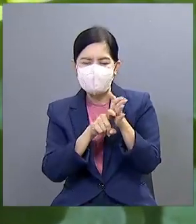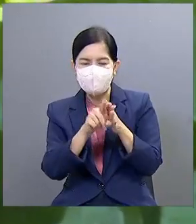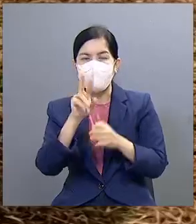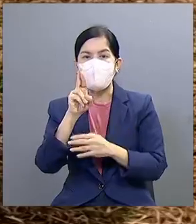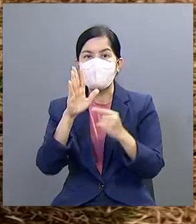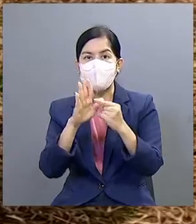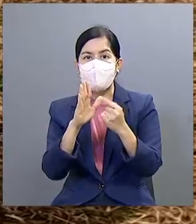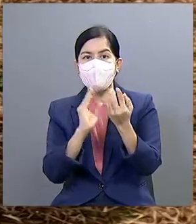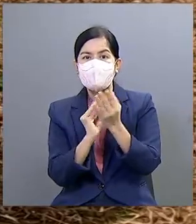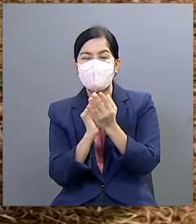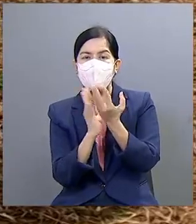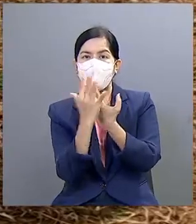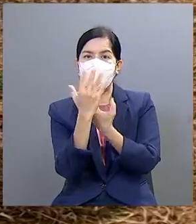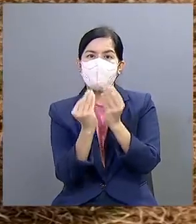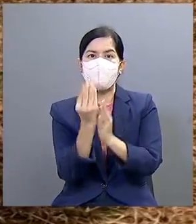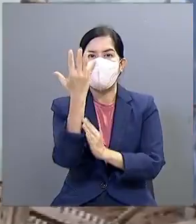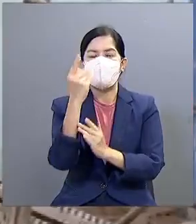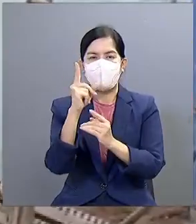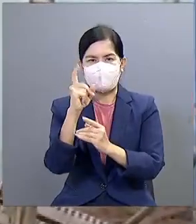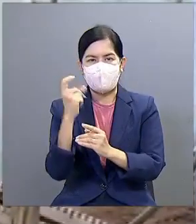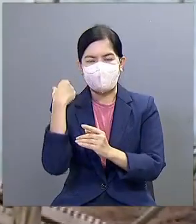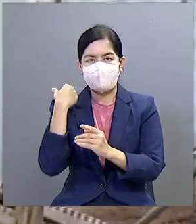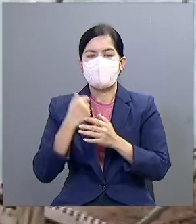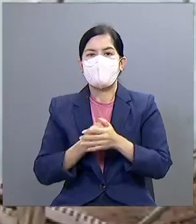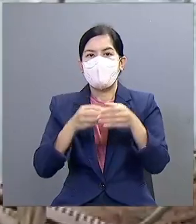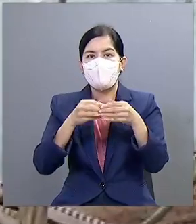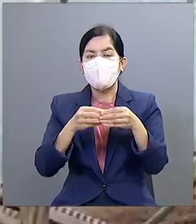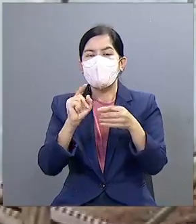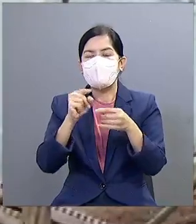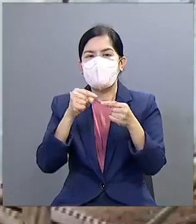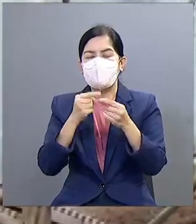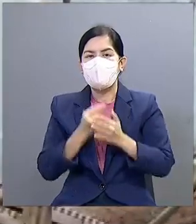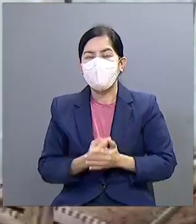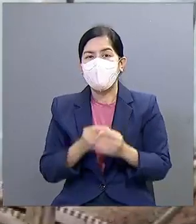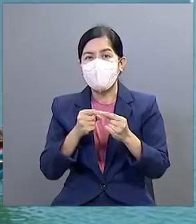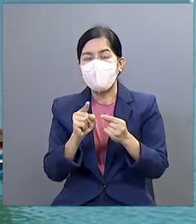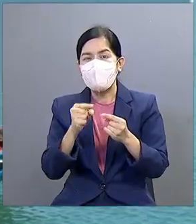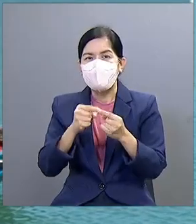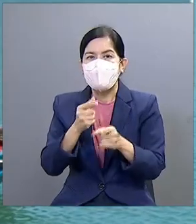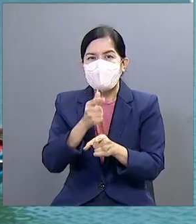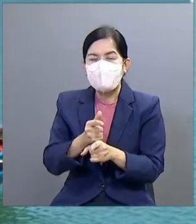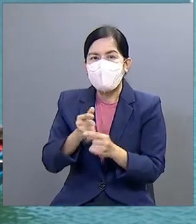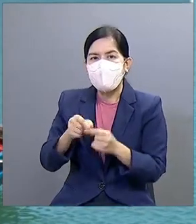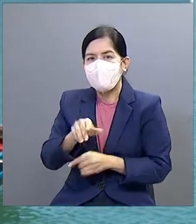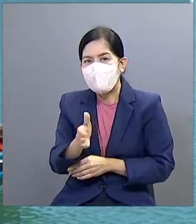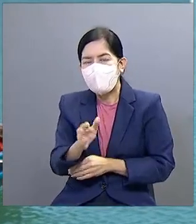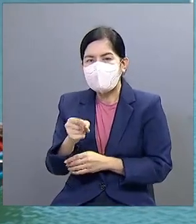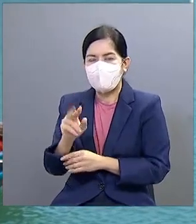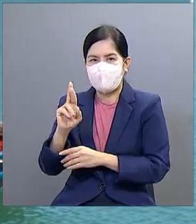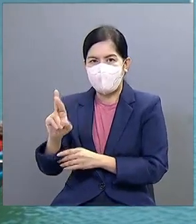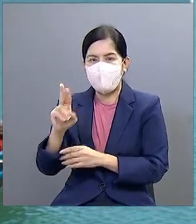าในสับปะรดเกษตรกรที่เลี้ยงสัตว์น้ำในบ่อดินควรเปิดเครื่องตีน้ำหลังฝนตกค่ะภาคใต้มีฝนฟ้าคะน